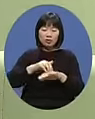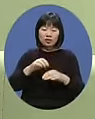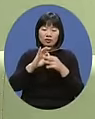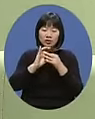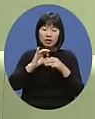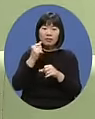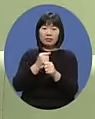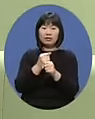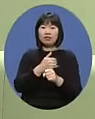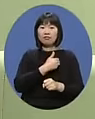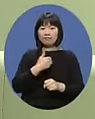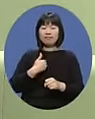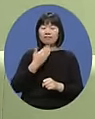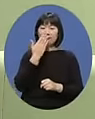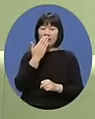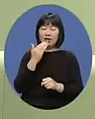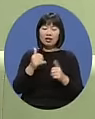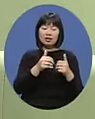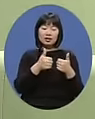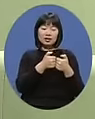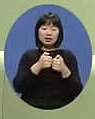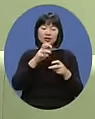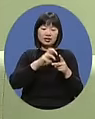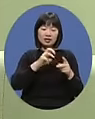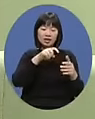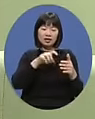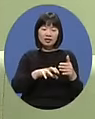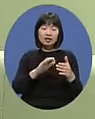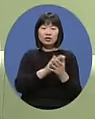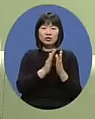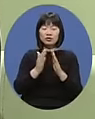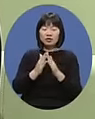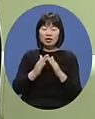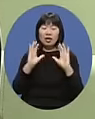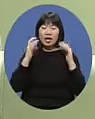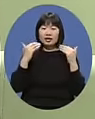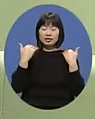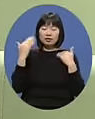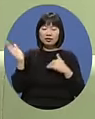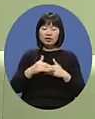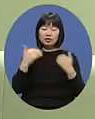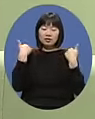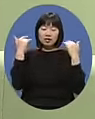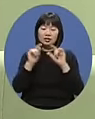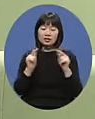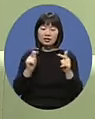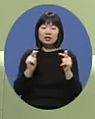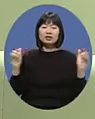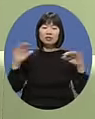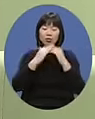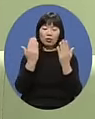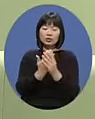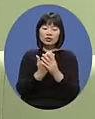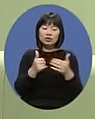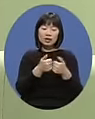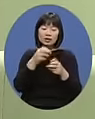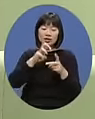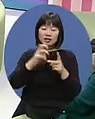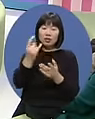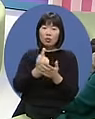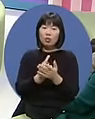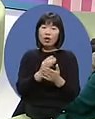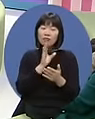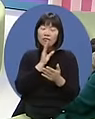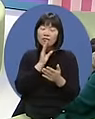이제 만들어지는데 사실 상담센터에 저는 이제 유치원 아이들부터 성인들까지 저희 상담센터를 다 오시는데요. 네. 한결같이